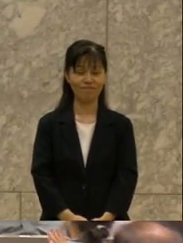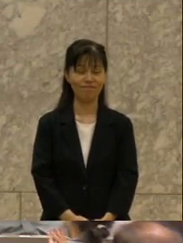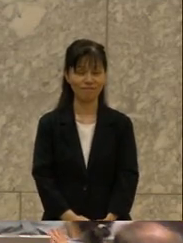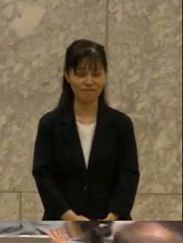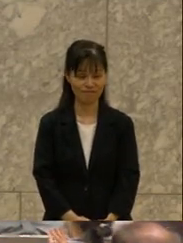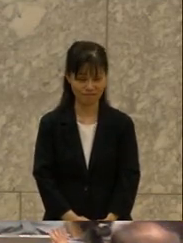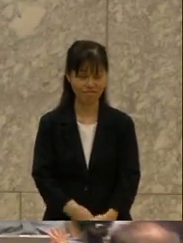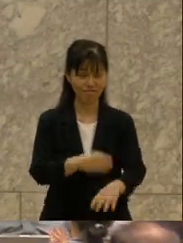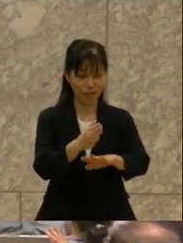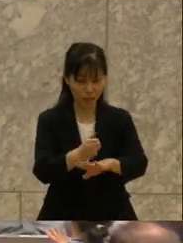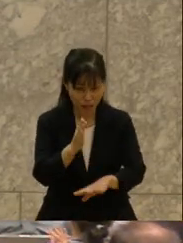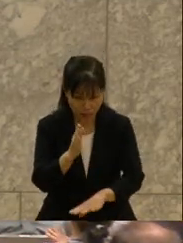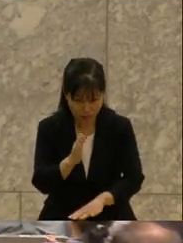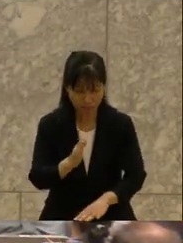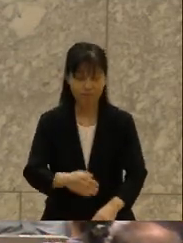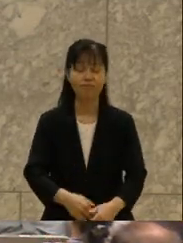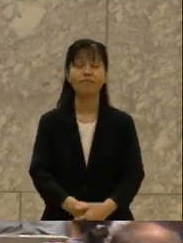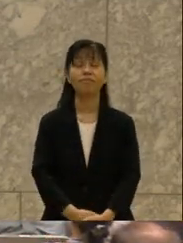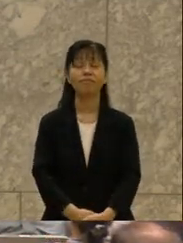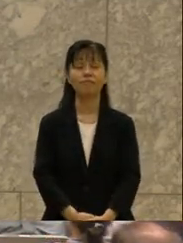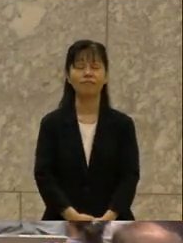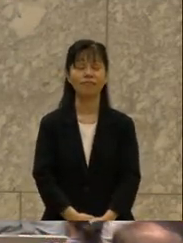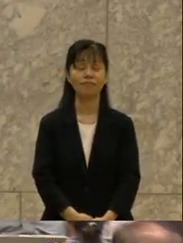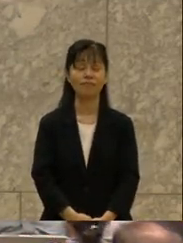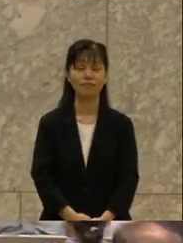どうもありがとうございました